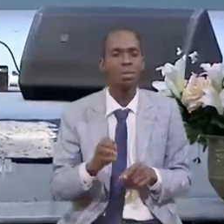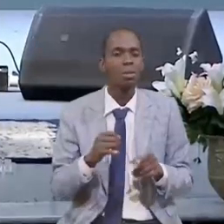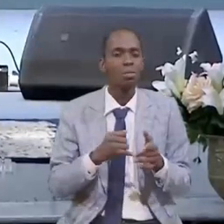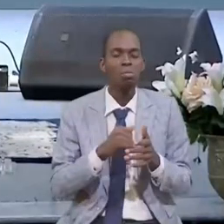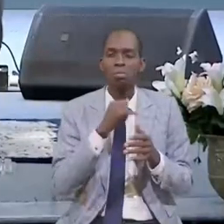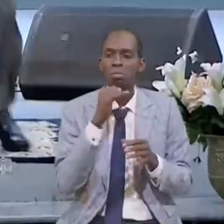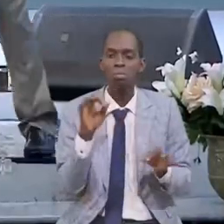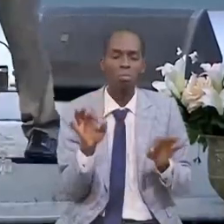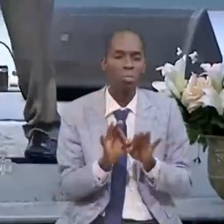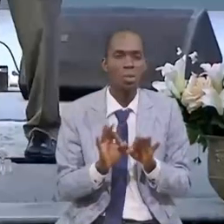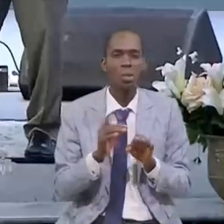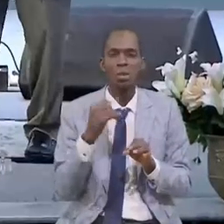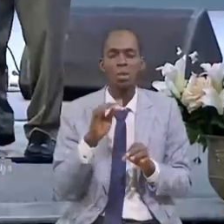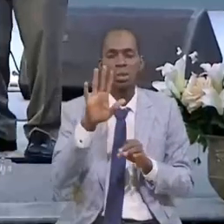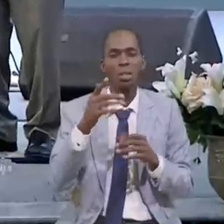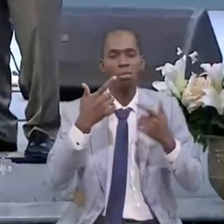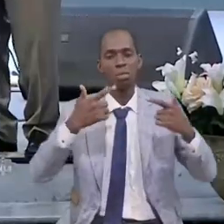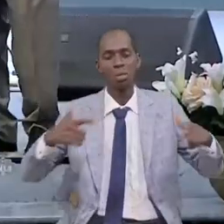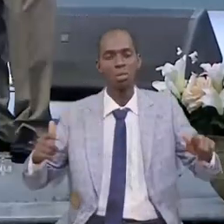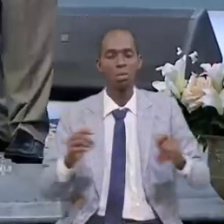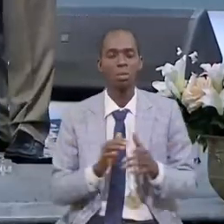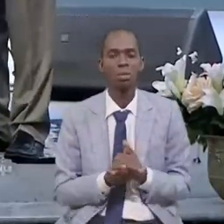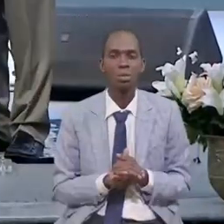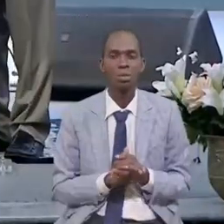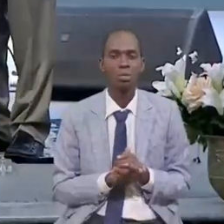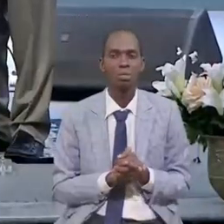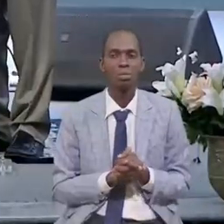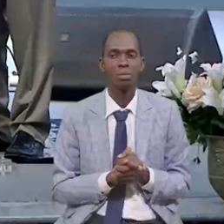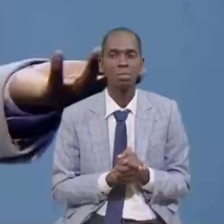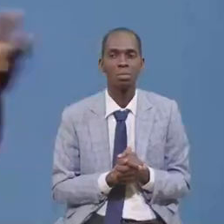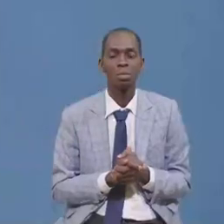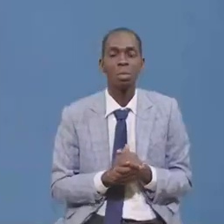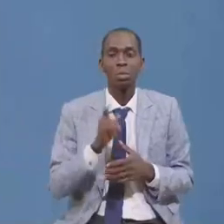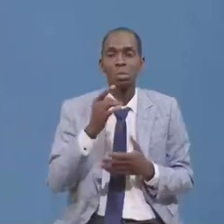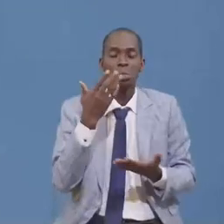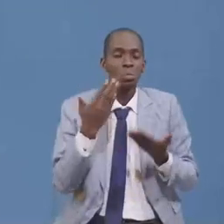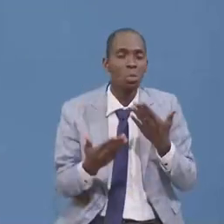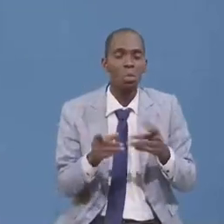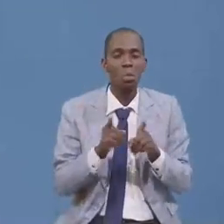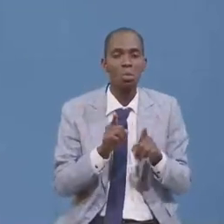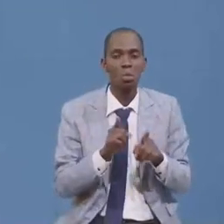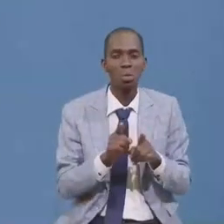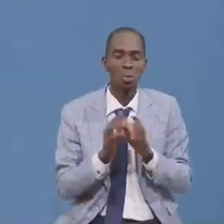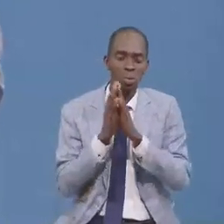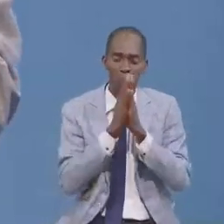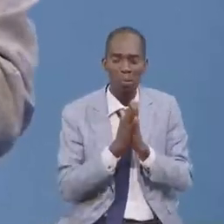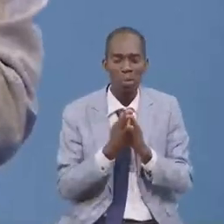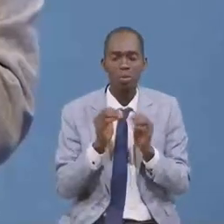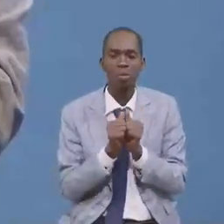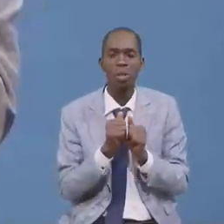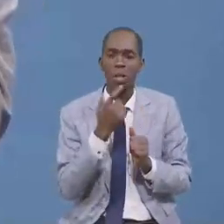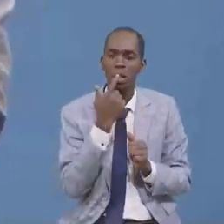peu importe la langue ou les langues que tu parles, tu peux me parler en langue.